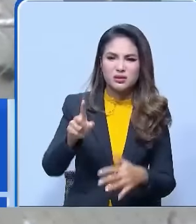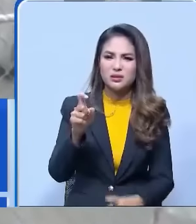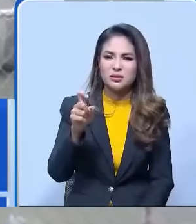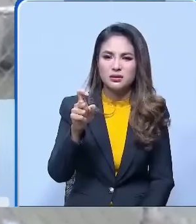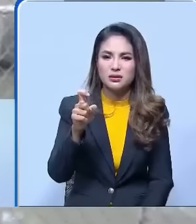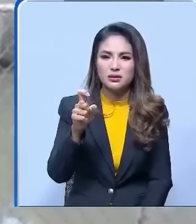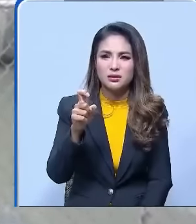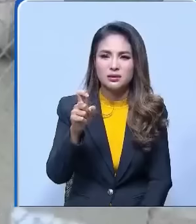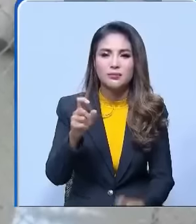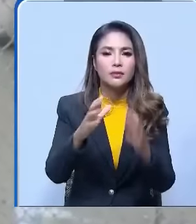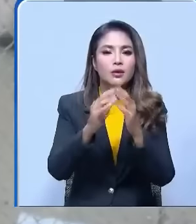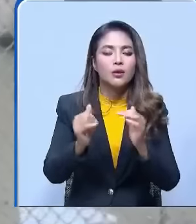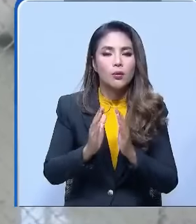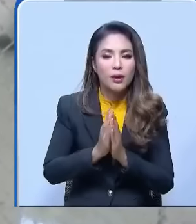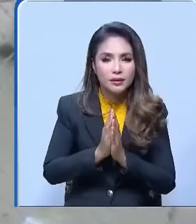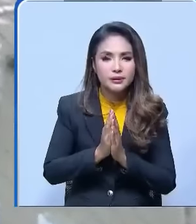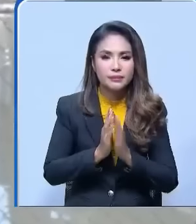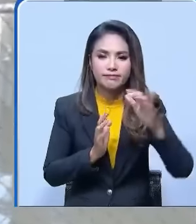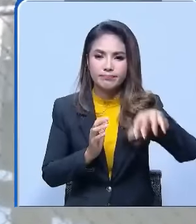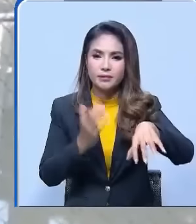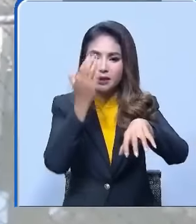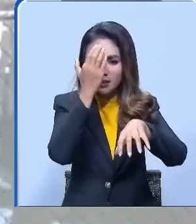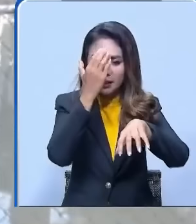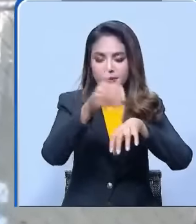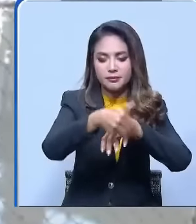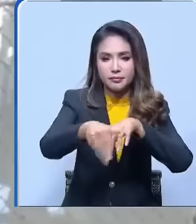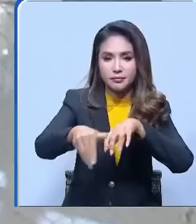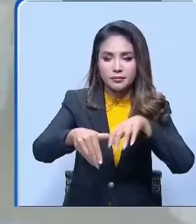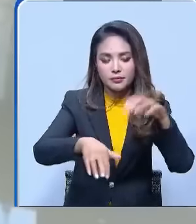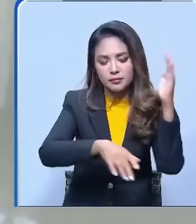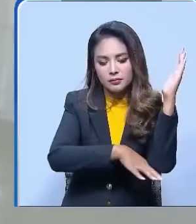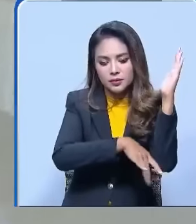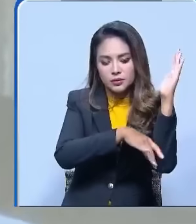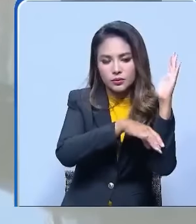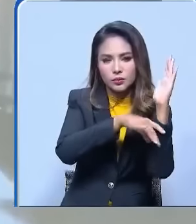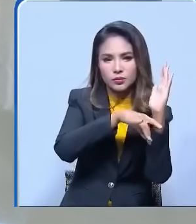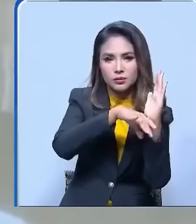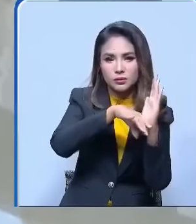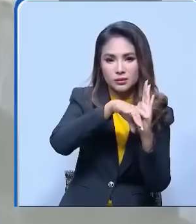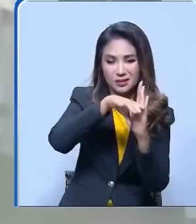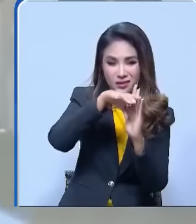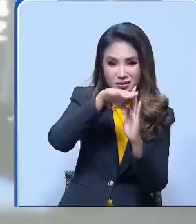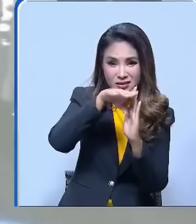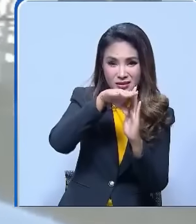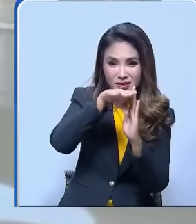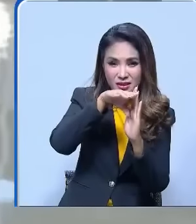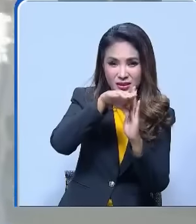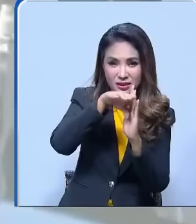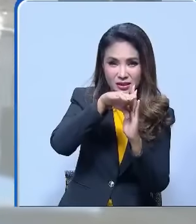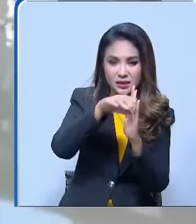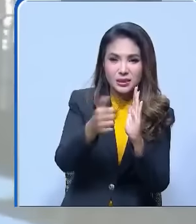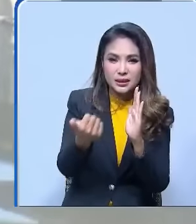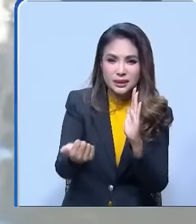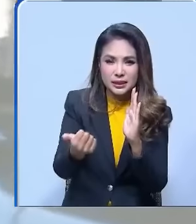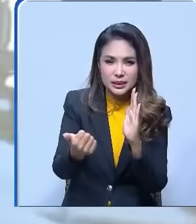ณหน้าวัดชัยวัฒนารามเมื่อสักครู่นี้นะสูงเสมอแนวตลิ่งของวัดแล้วค่ะตอนนี้ศิลปากรเองก็มีการยก